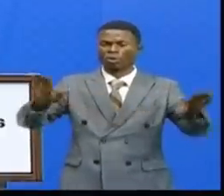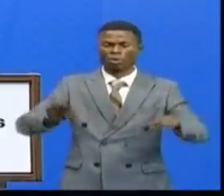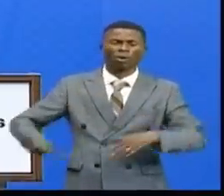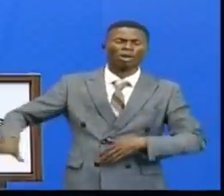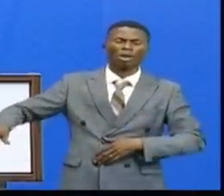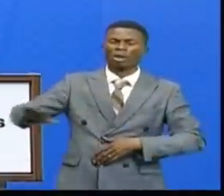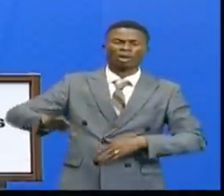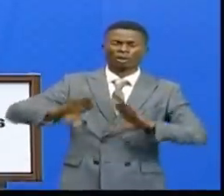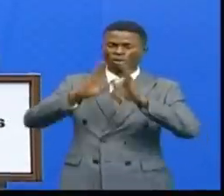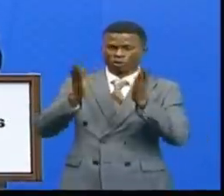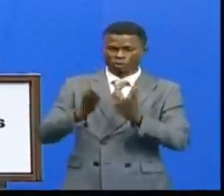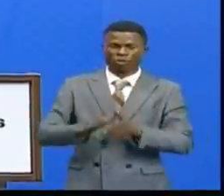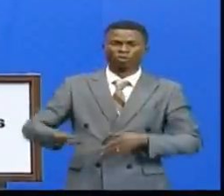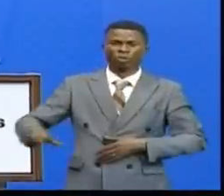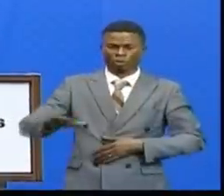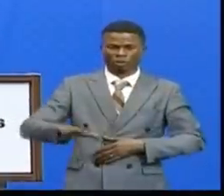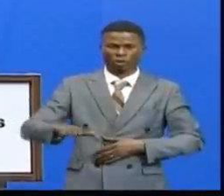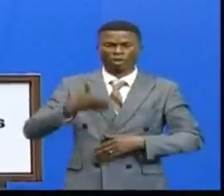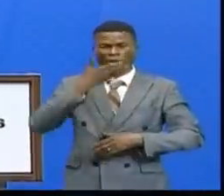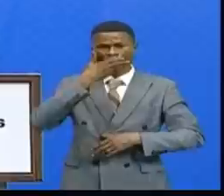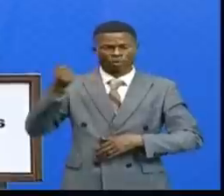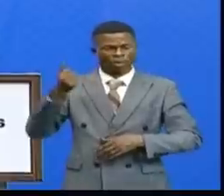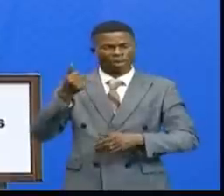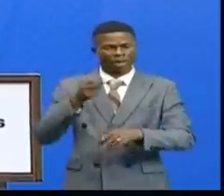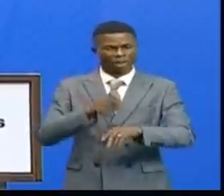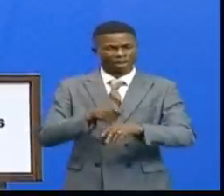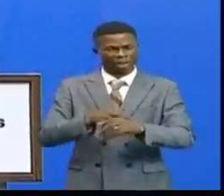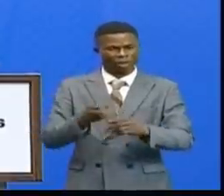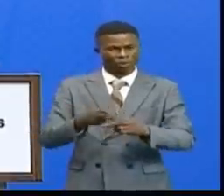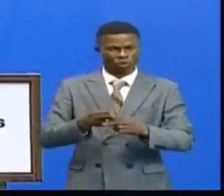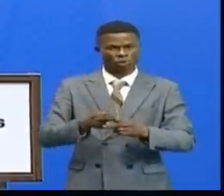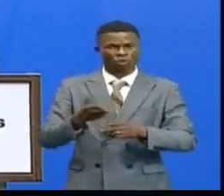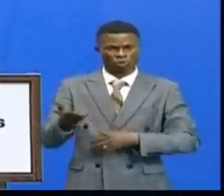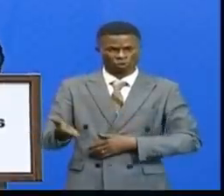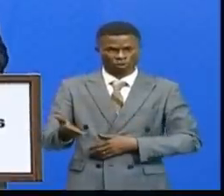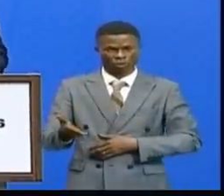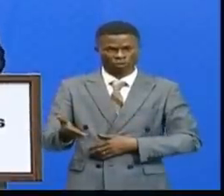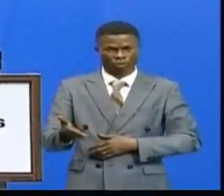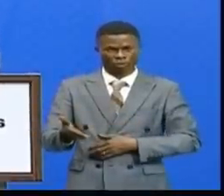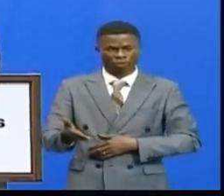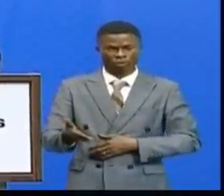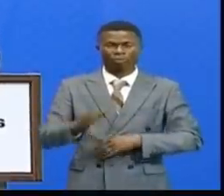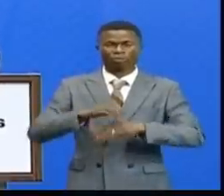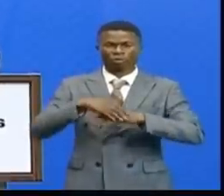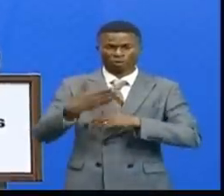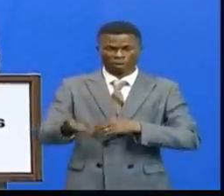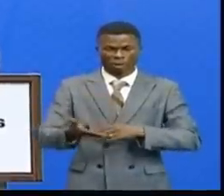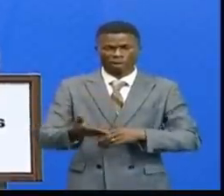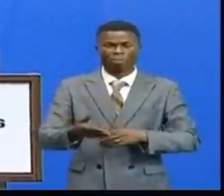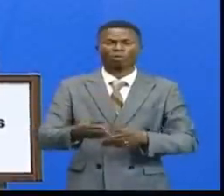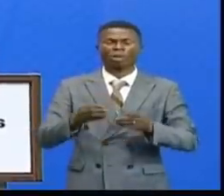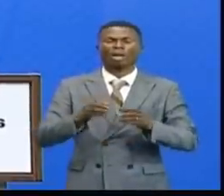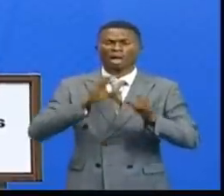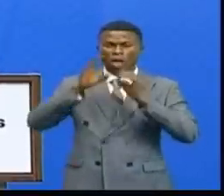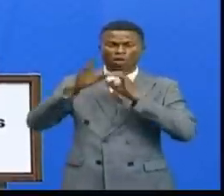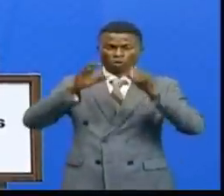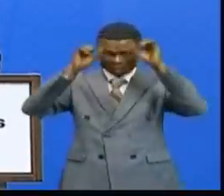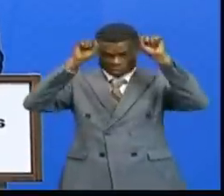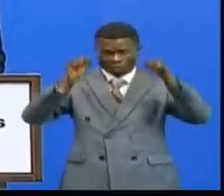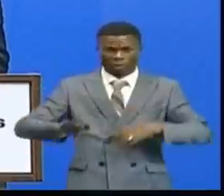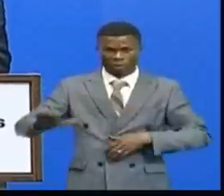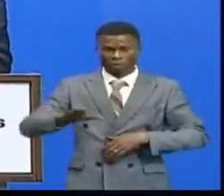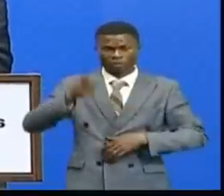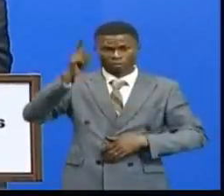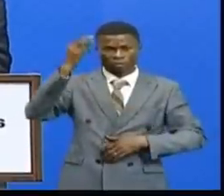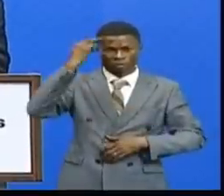les provinces de la République dans le meilleur délai. À la suite du président de la République, le